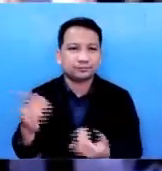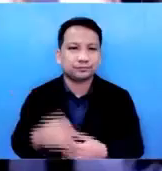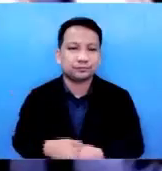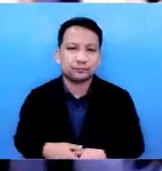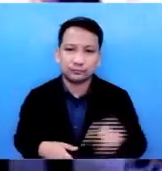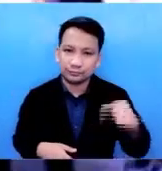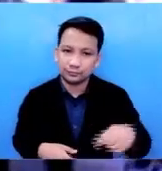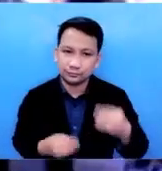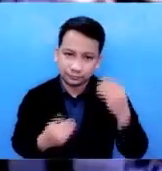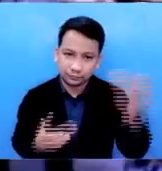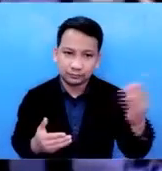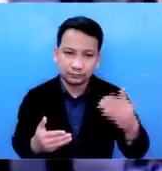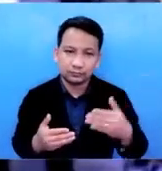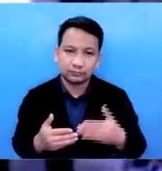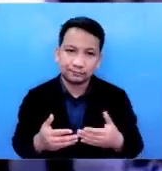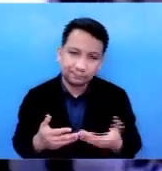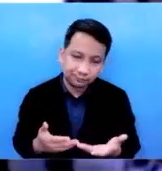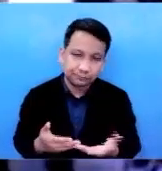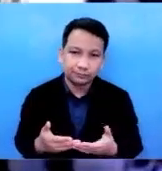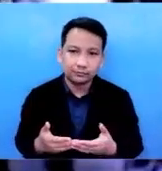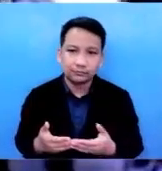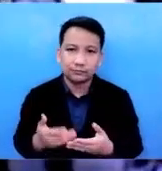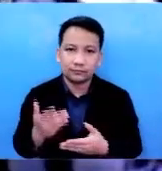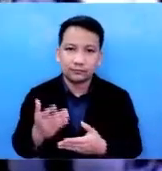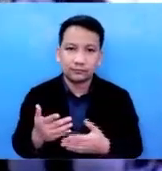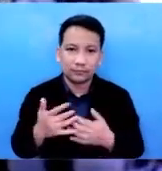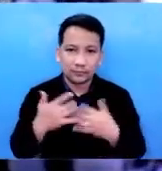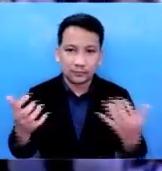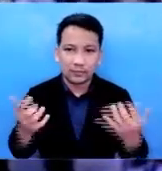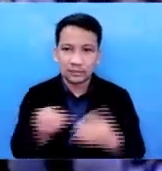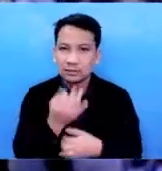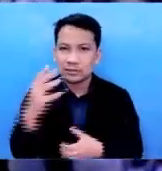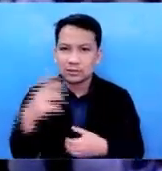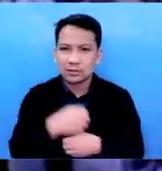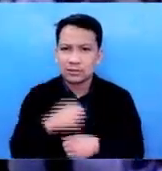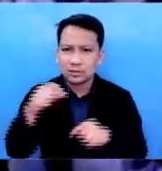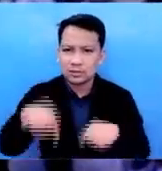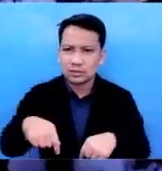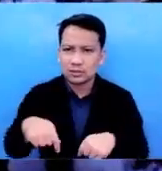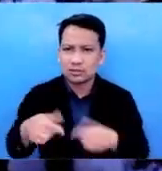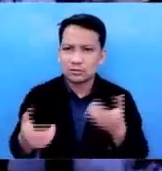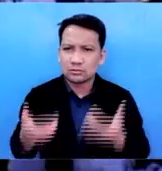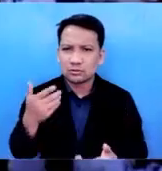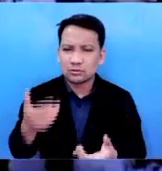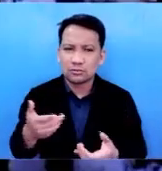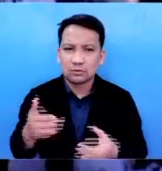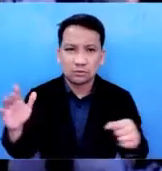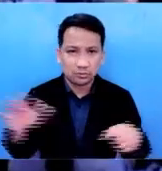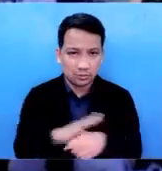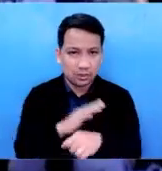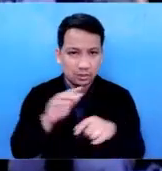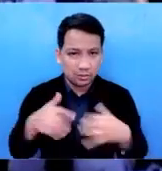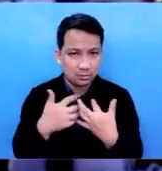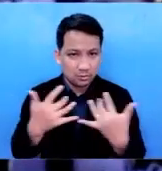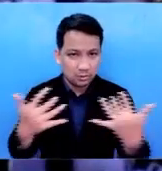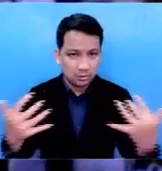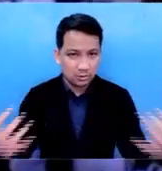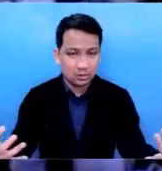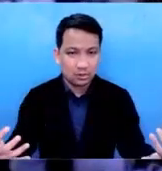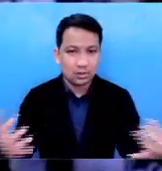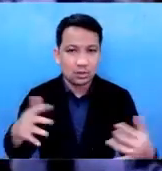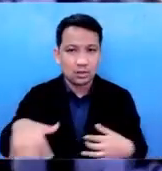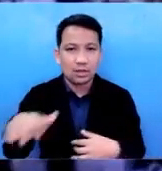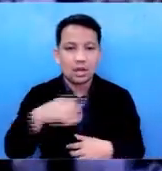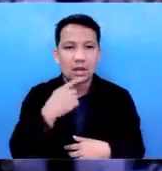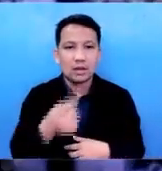hapon. At yung crowd estimate, humihingi pa tayo hanggang ngayon, pero kung mapupuno nila itong buong Verdad